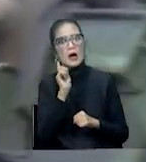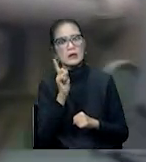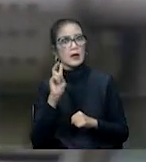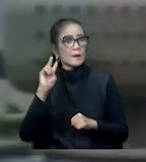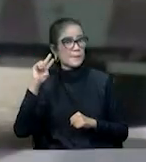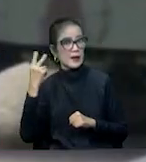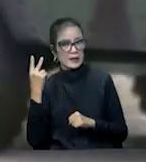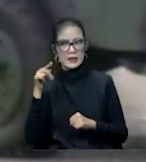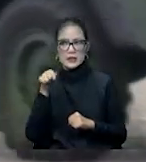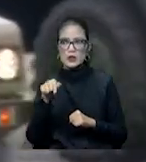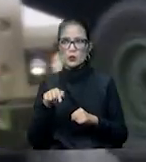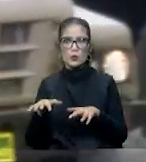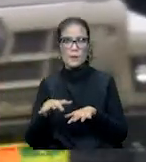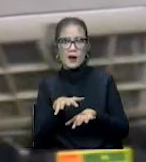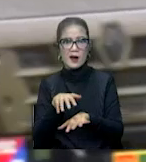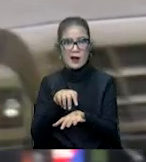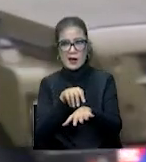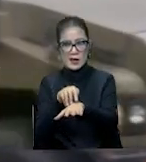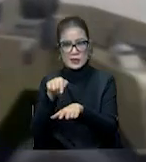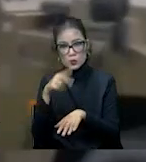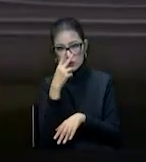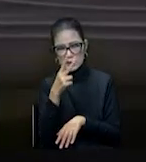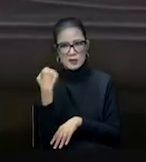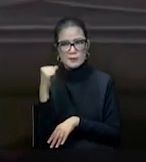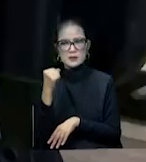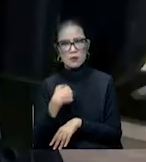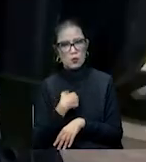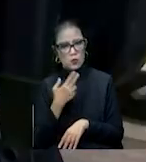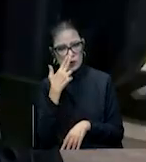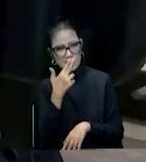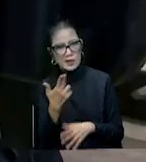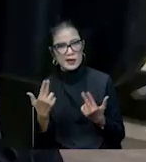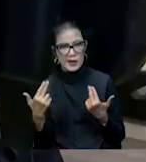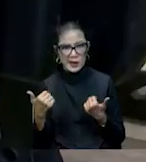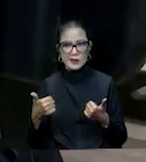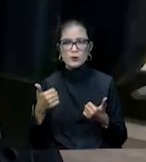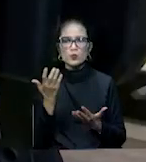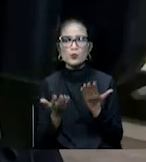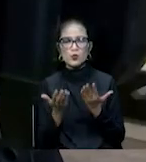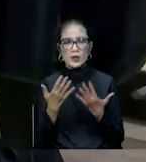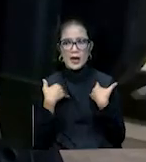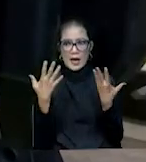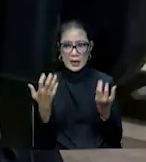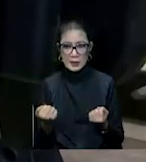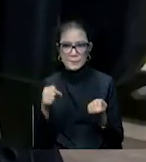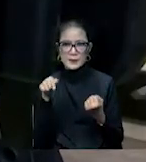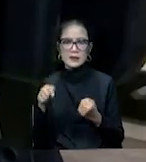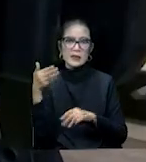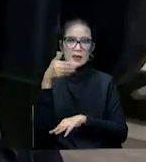paradenya tuh kan lewatin kantor kita gitu kan Ih kayaknya keren banget e kemungkinan sih Insyaallah kita bakalan